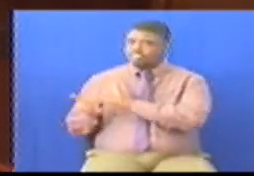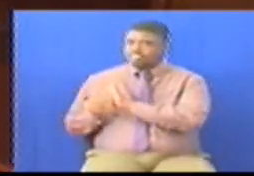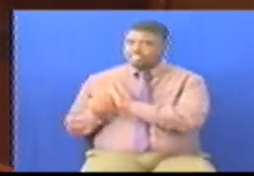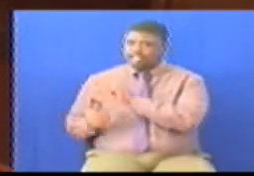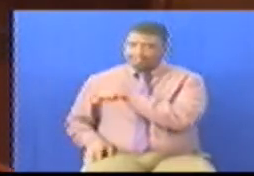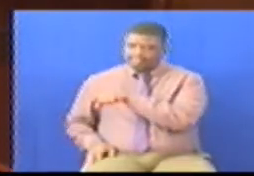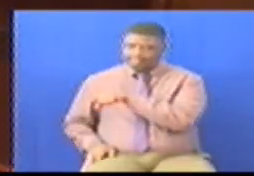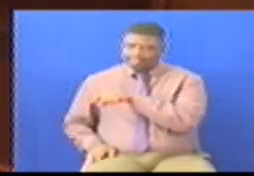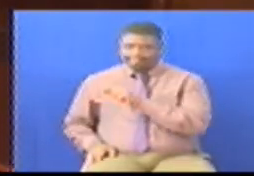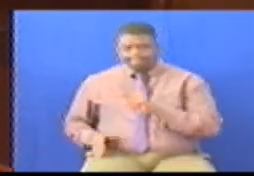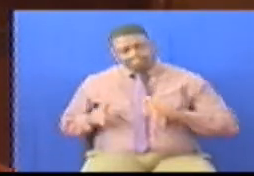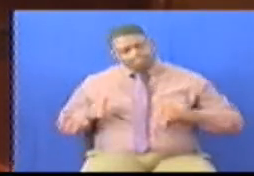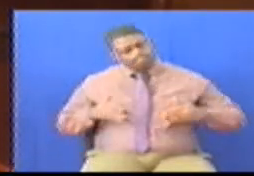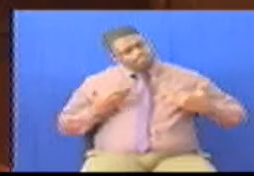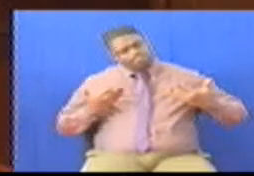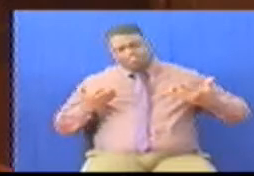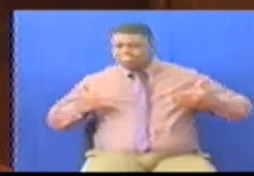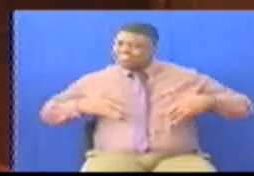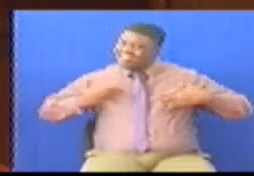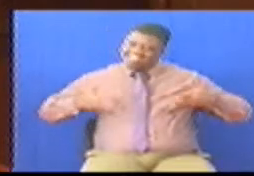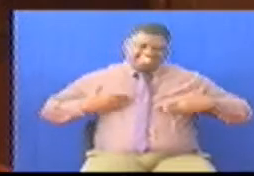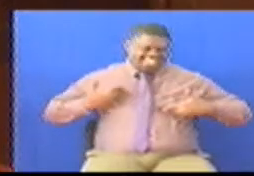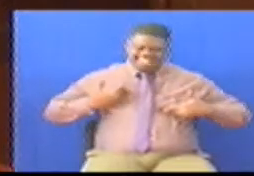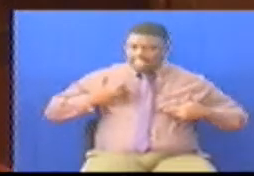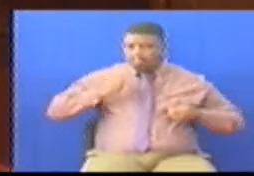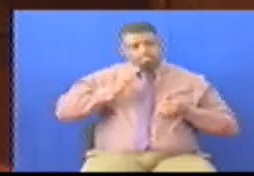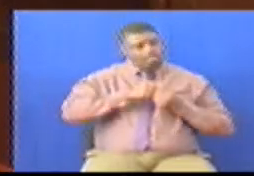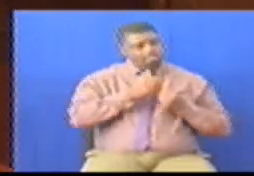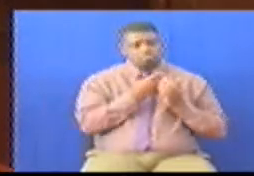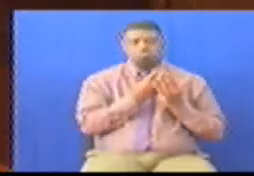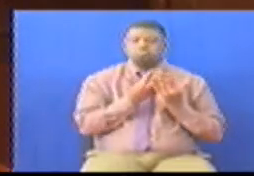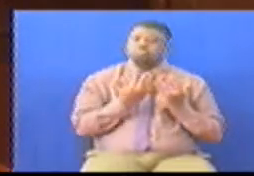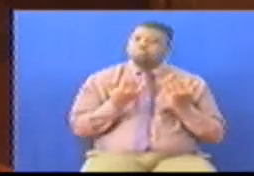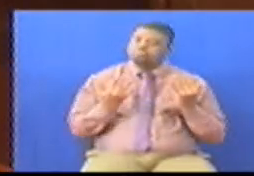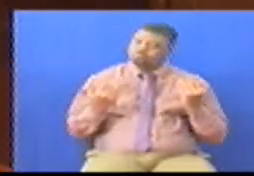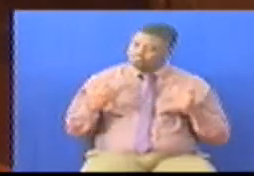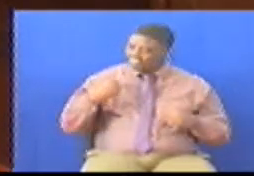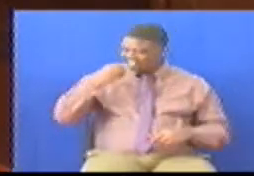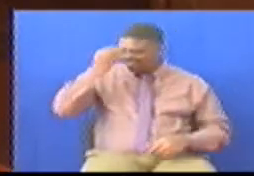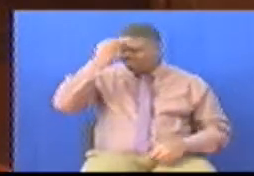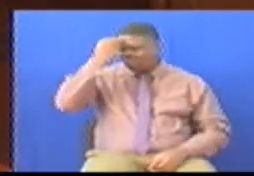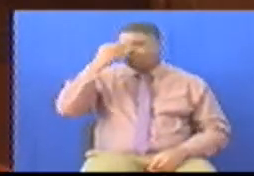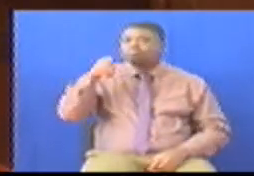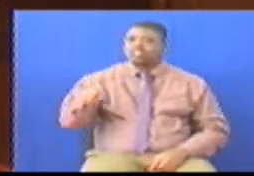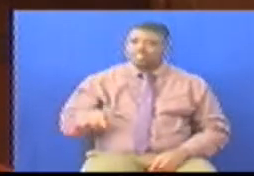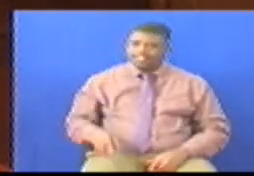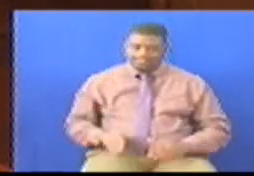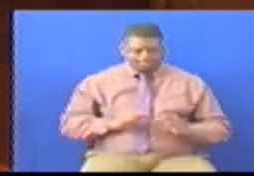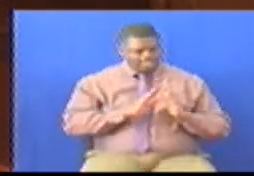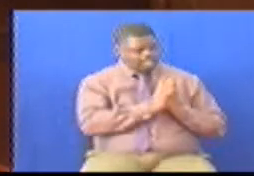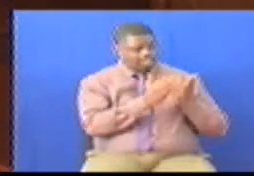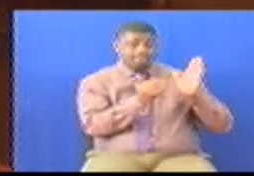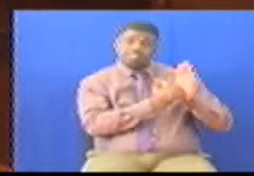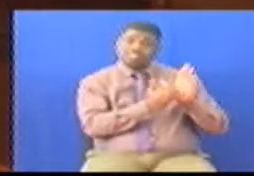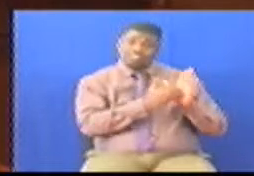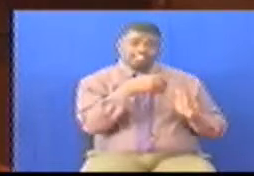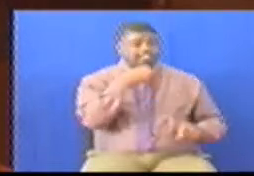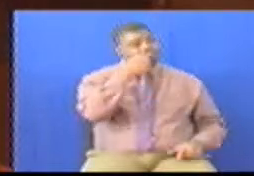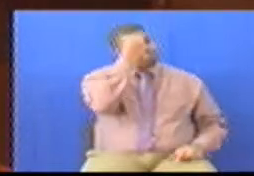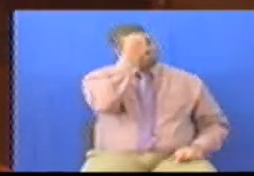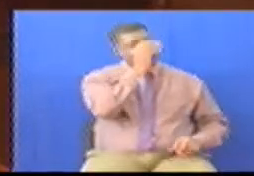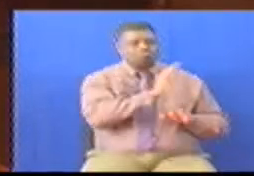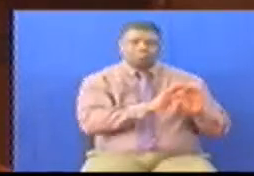Nimefarijika sana, nimeweza kujifunza mambo mengi sana. Kwanza kule katiba na sheria nimejifunza namna sheria